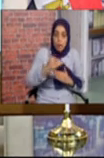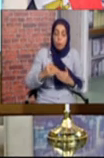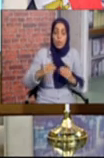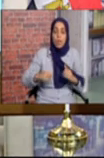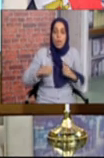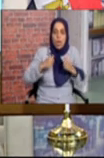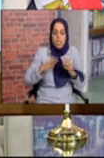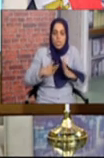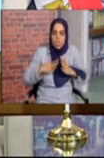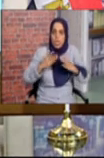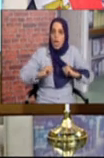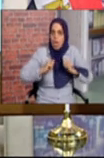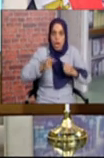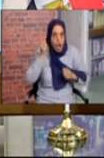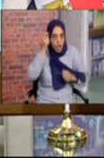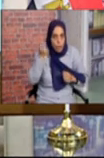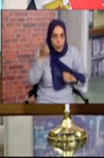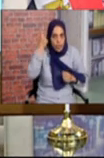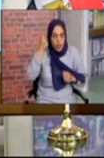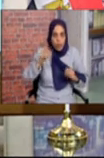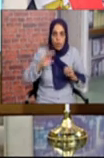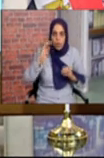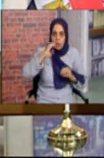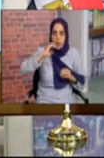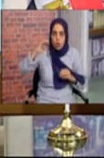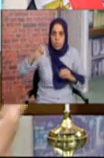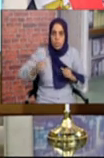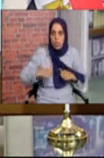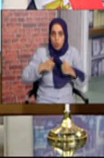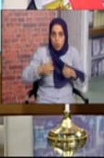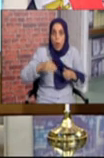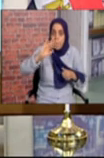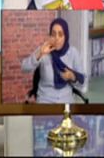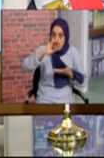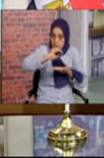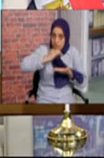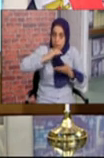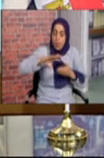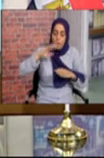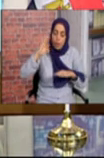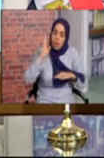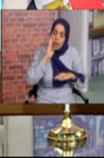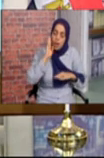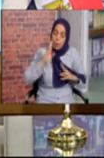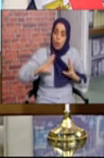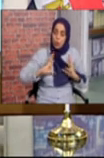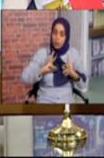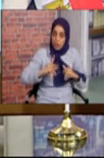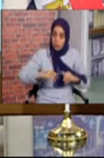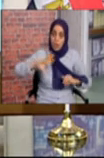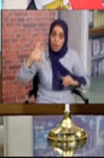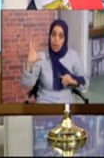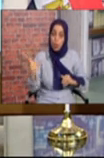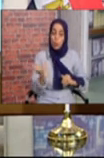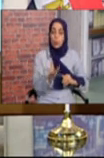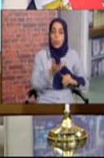كويس، هيديك الابتكار. فهو الرئيس ما بيستخسرش في ان هو العلم والتنمية اللي هي هتبقى